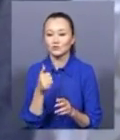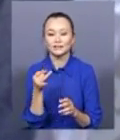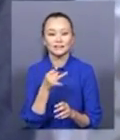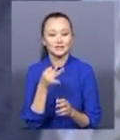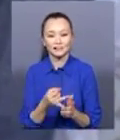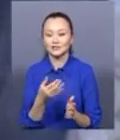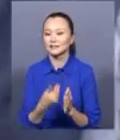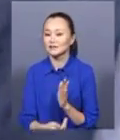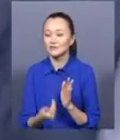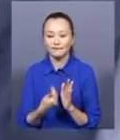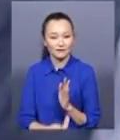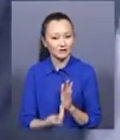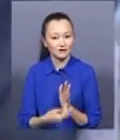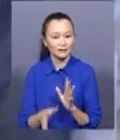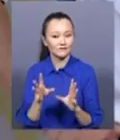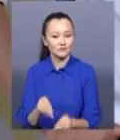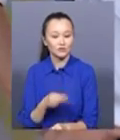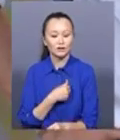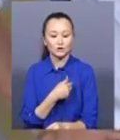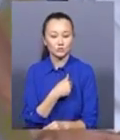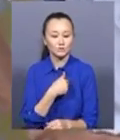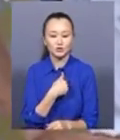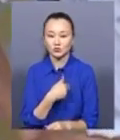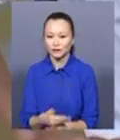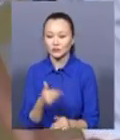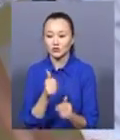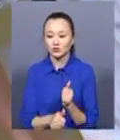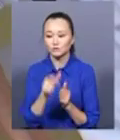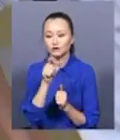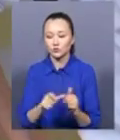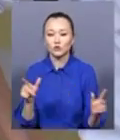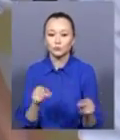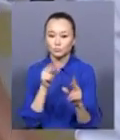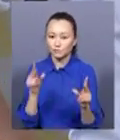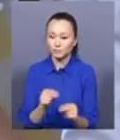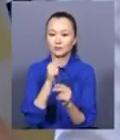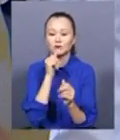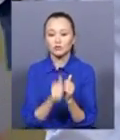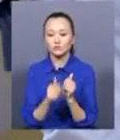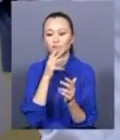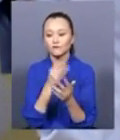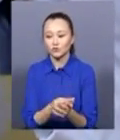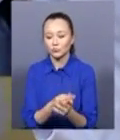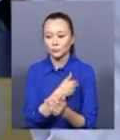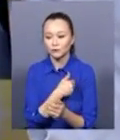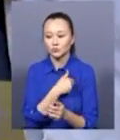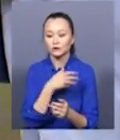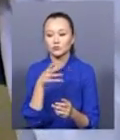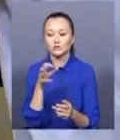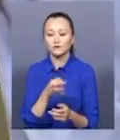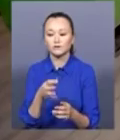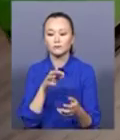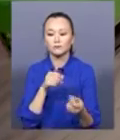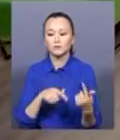интересные советы. Я хочу пожелать каждому из вас успехов, каждому на своем поприще, вам в вашем интернет-бизнесе.